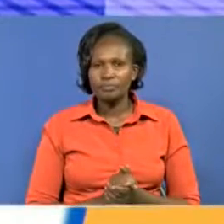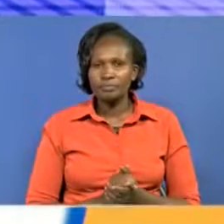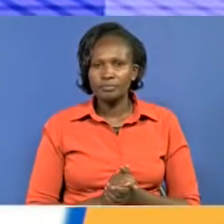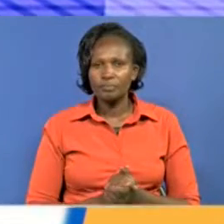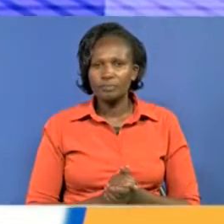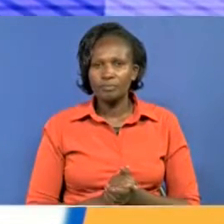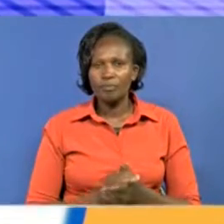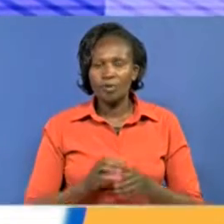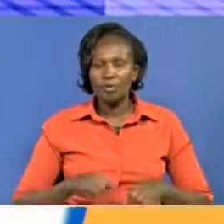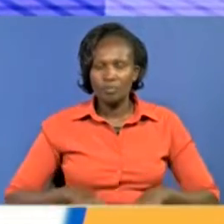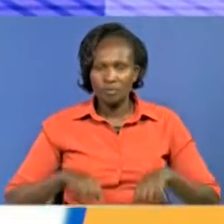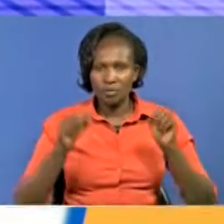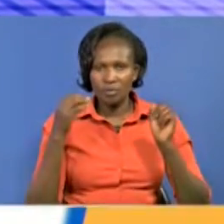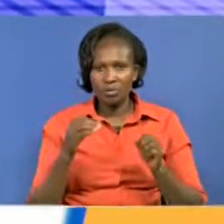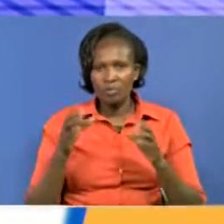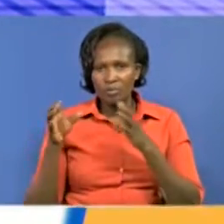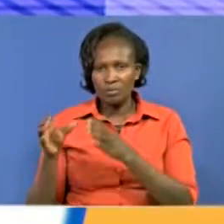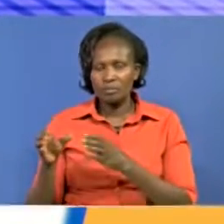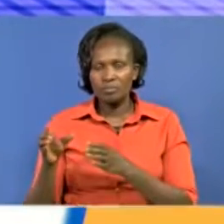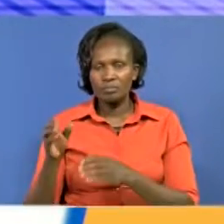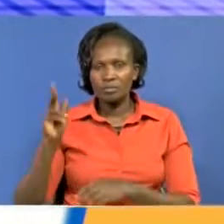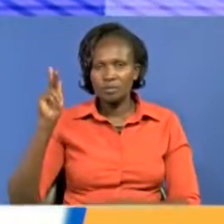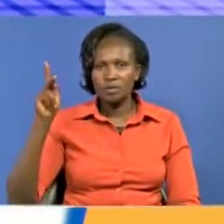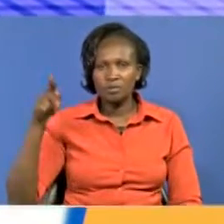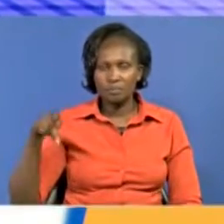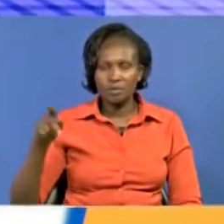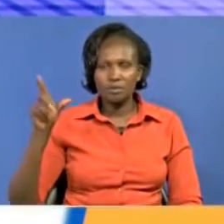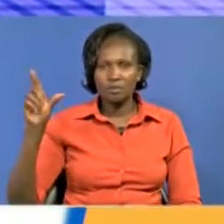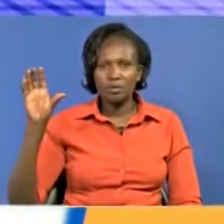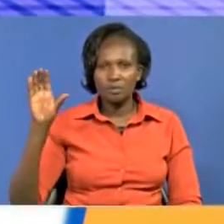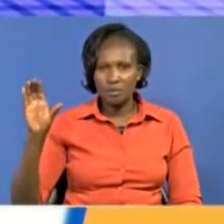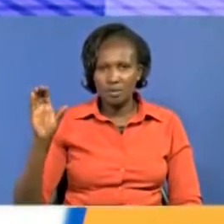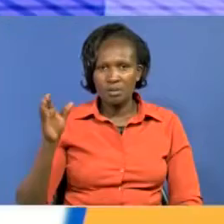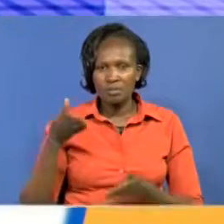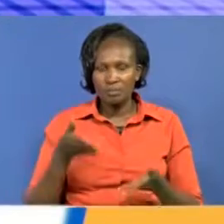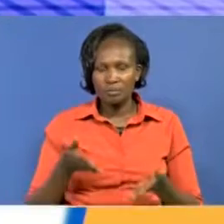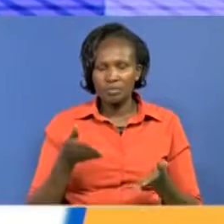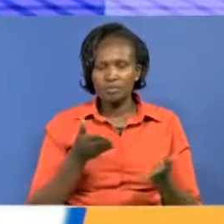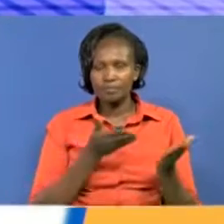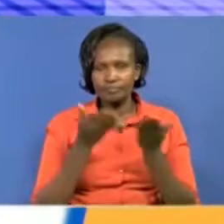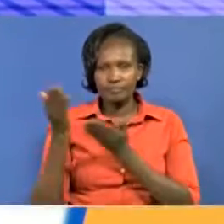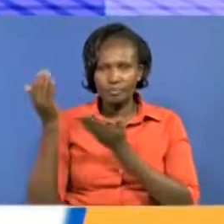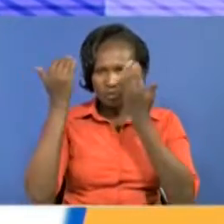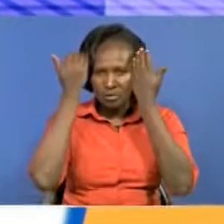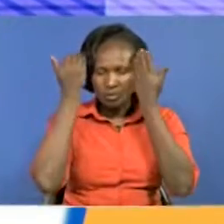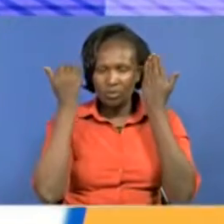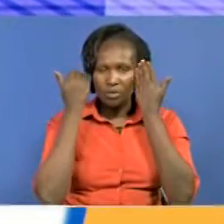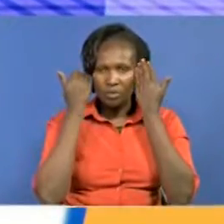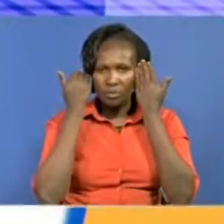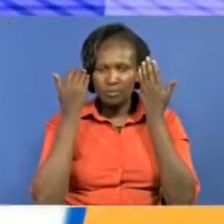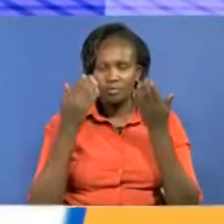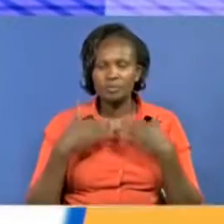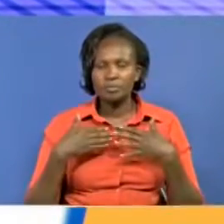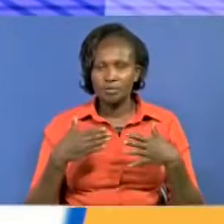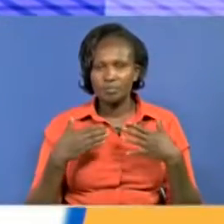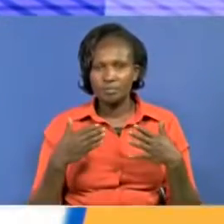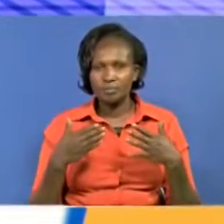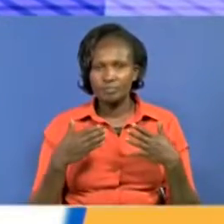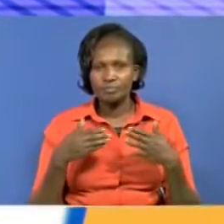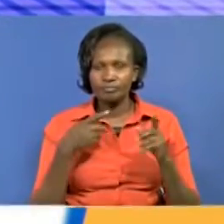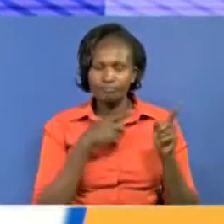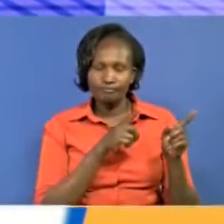Mameneja na maafisa wakuu wa kampuni ya umeme nchini KPLC hii leo walifikishwa mahakamani ambapo walikanusha mashtaka